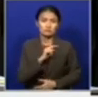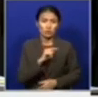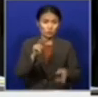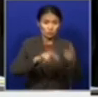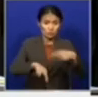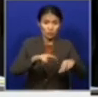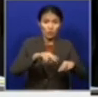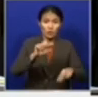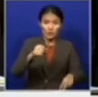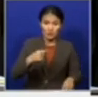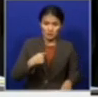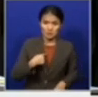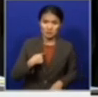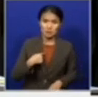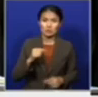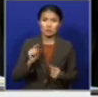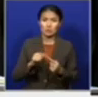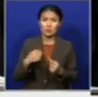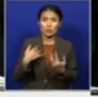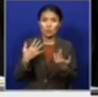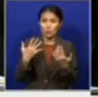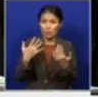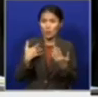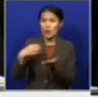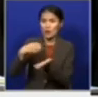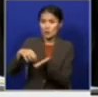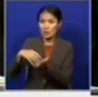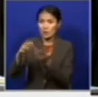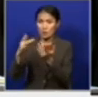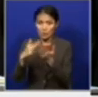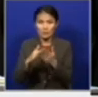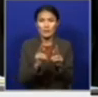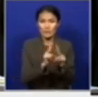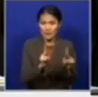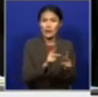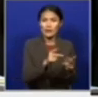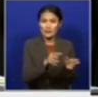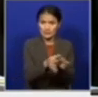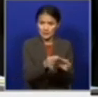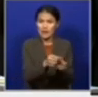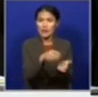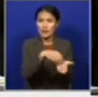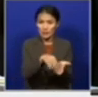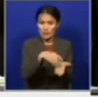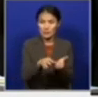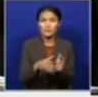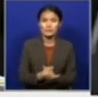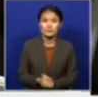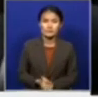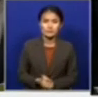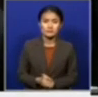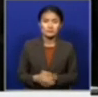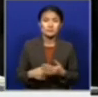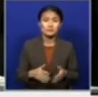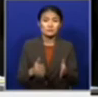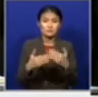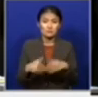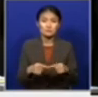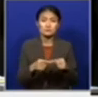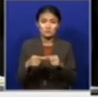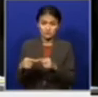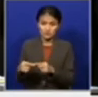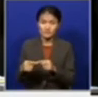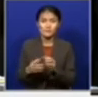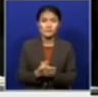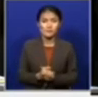คมอีกมากมายค่ะไม่ใช่ประเด็นเฉพาะที่ที่ฉันได้ยกมานะคะแต่ว่าหากมีการตั้งคณะกรรมการเพื่อศึก